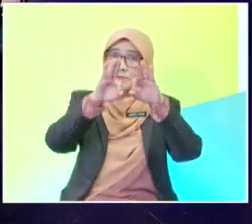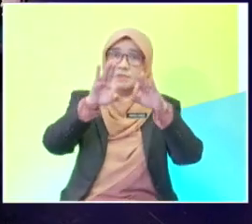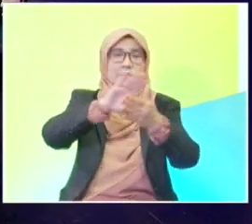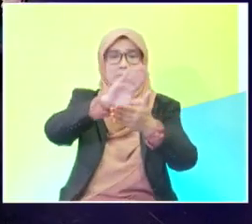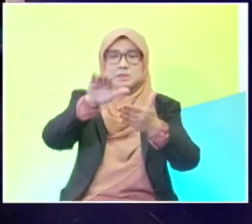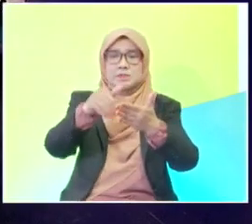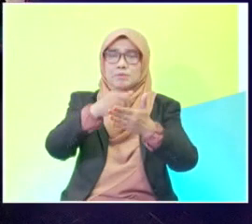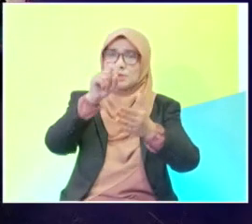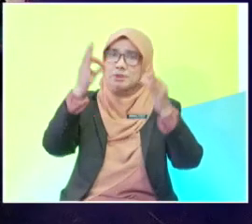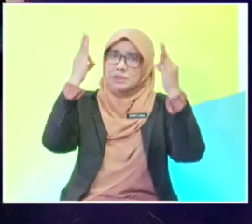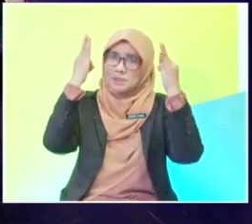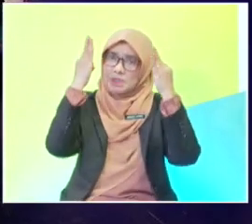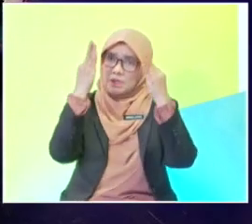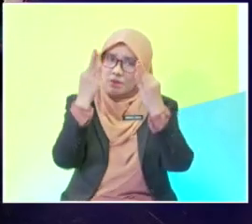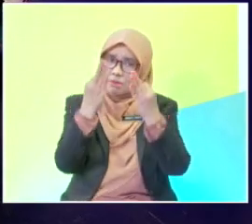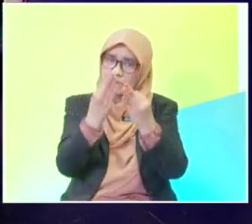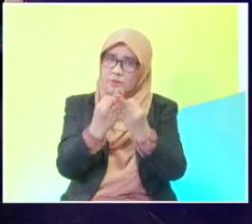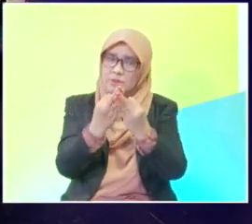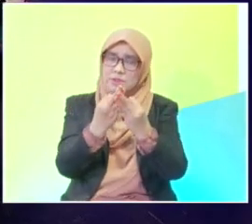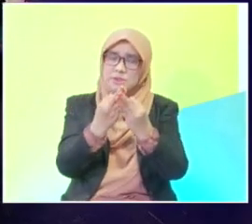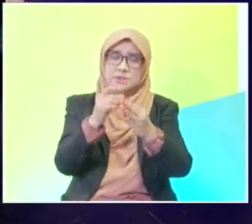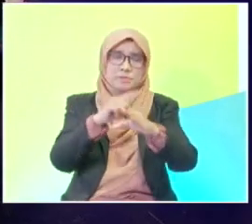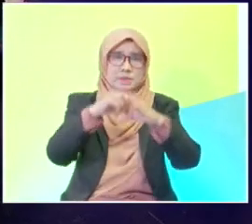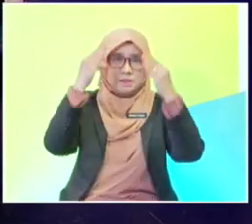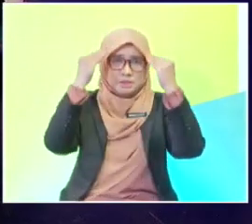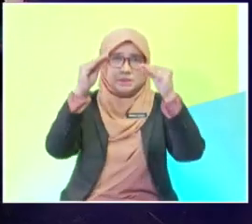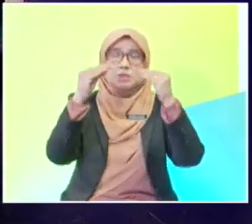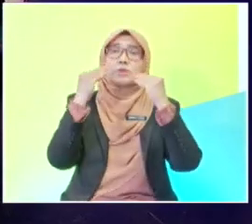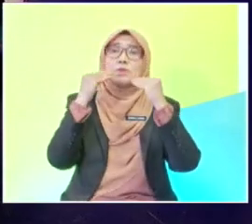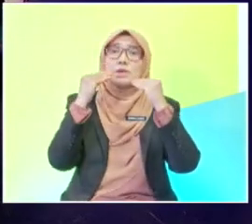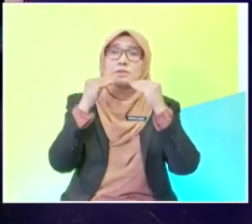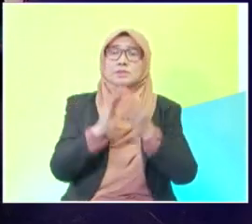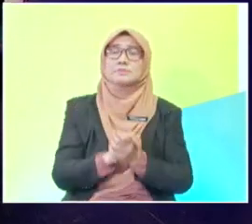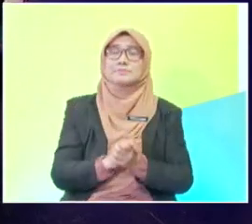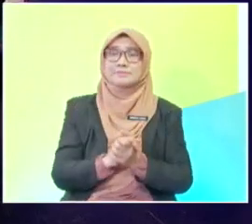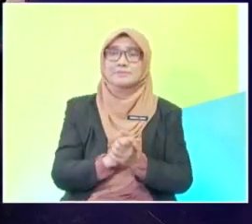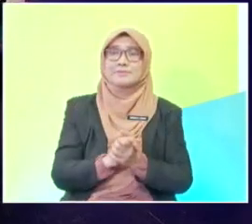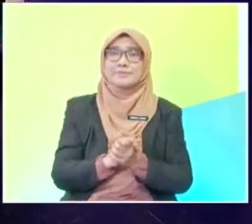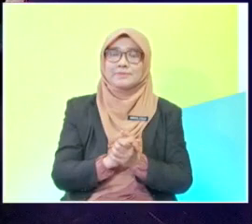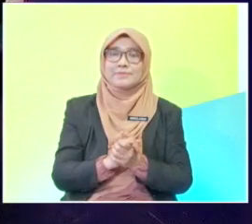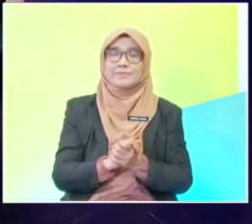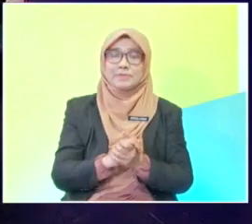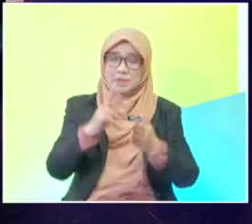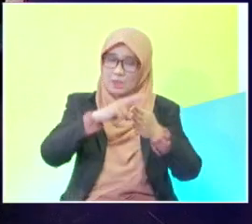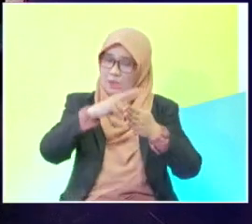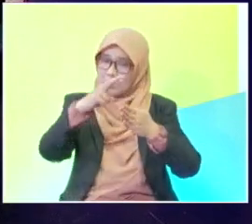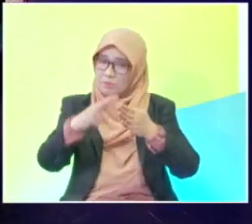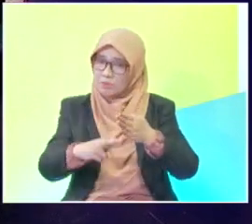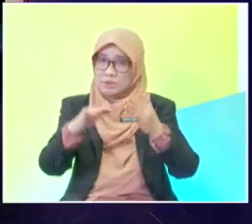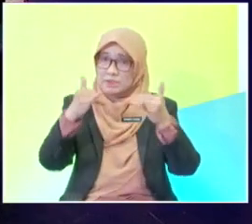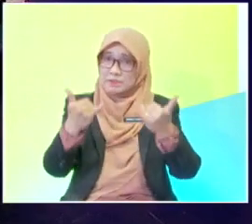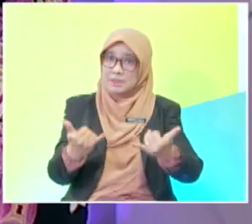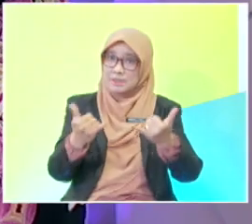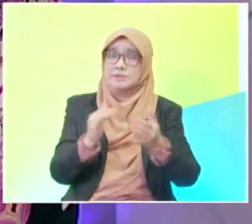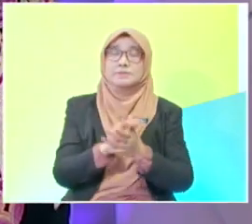kepada cikgu kita ketika mengajar, cikgu. Ya, cikgu, bila kita dapatkan rumusan keseluruhan mengenai topik kita kesihatan manusia hari